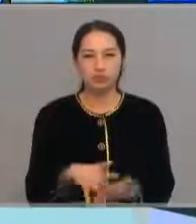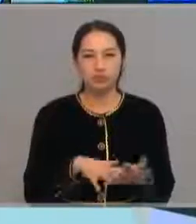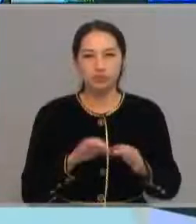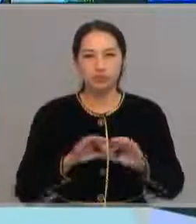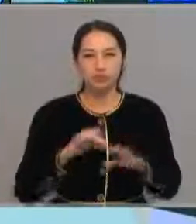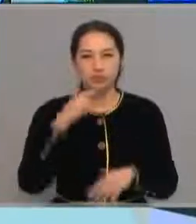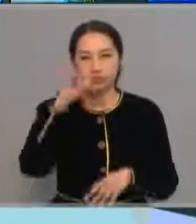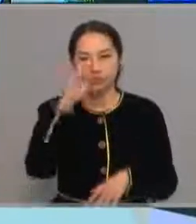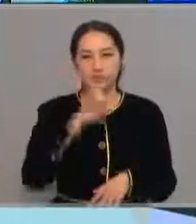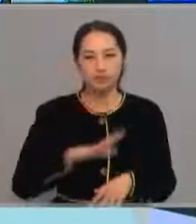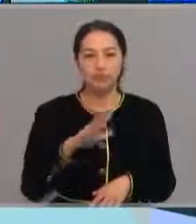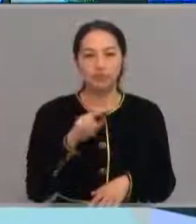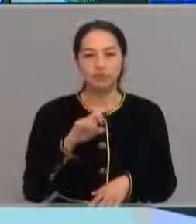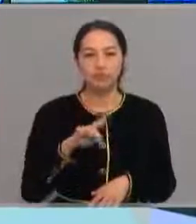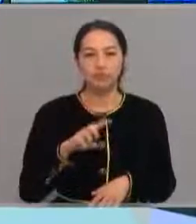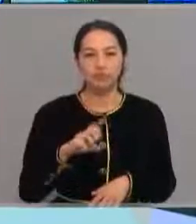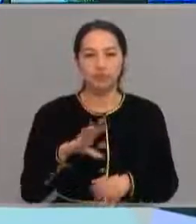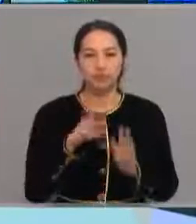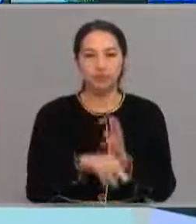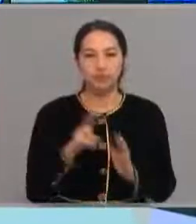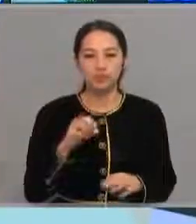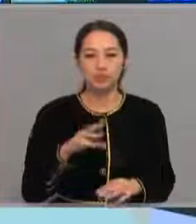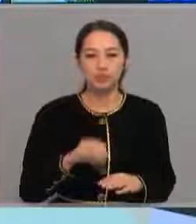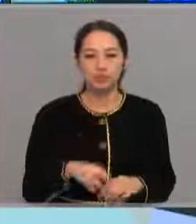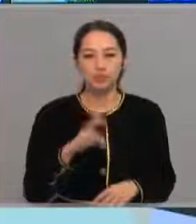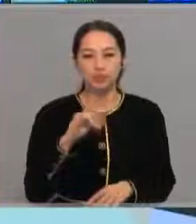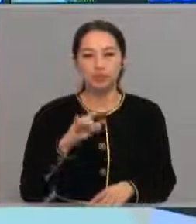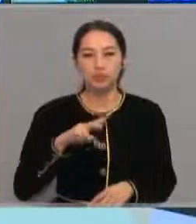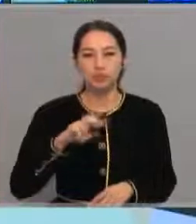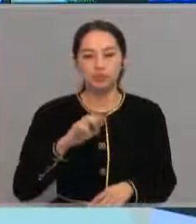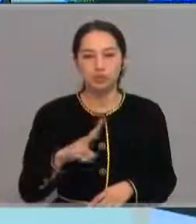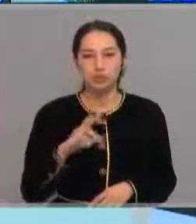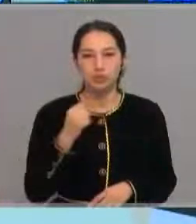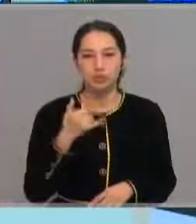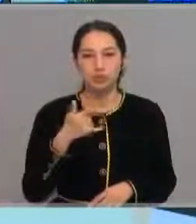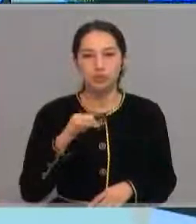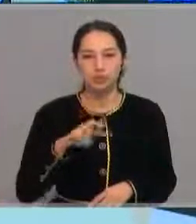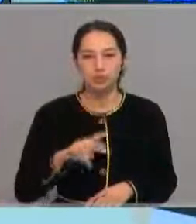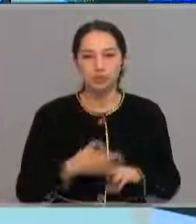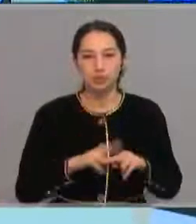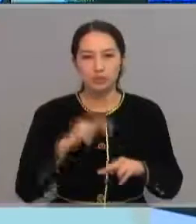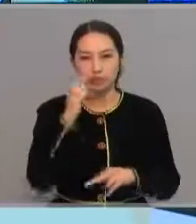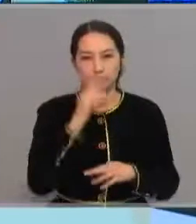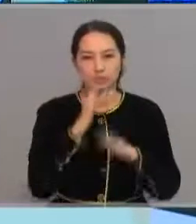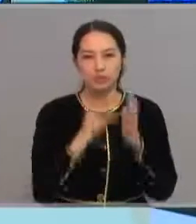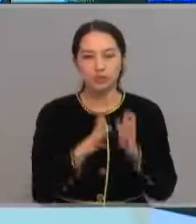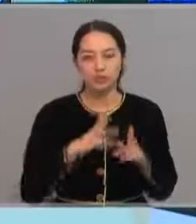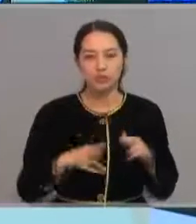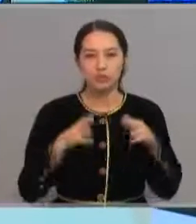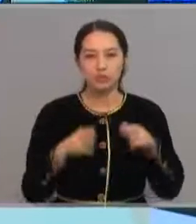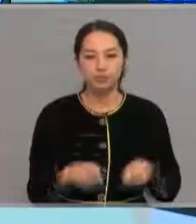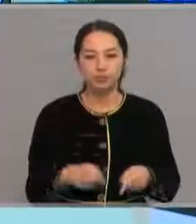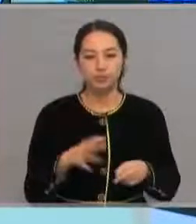Жалғастырамыз. Қазақстан Республикасының парламенті сенатының депутаттары Нұрлан Бекназаров пен Айгүл Қапарова Шымкент қаласына арнайы сапармен